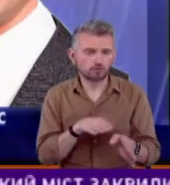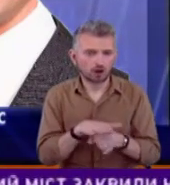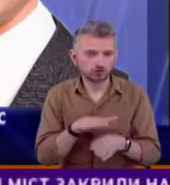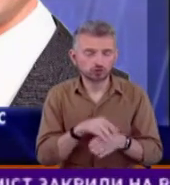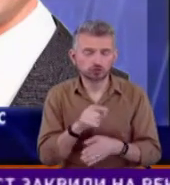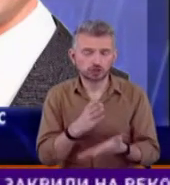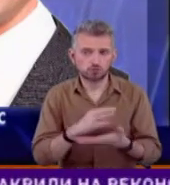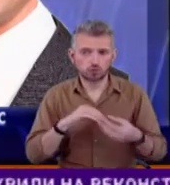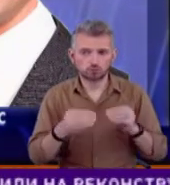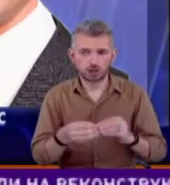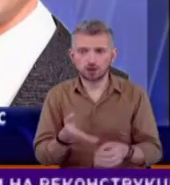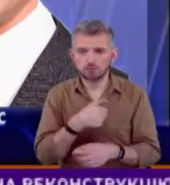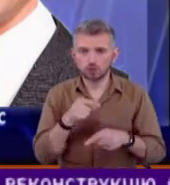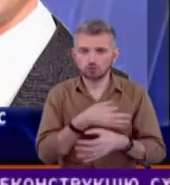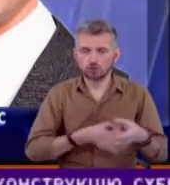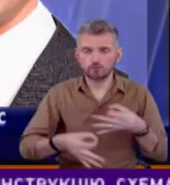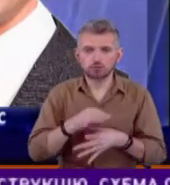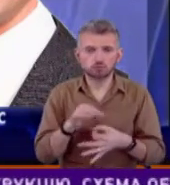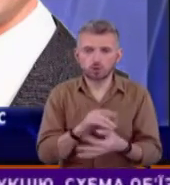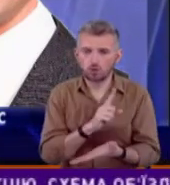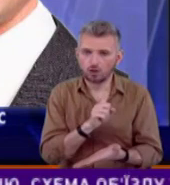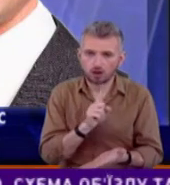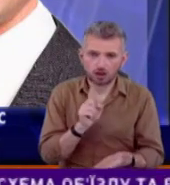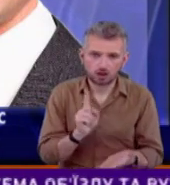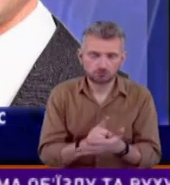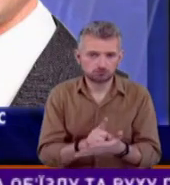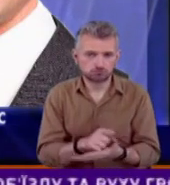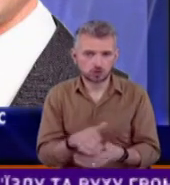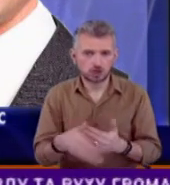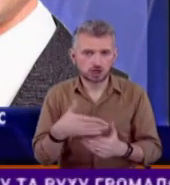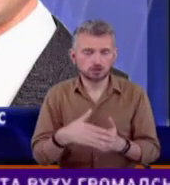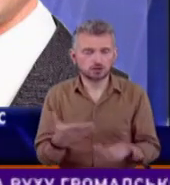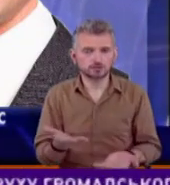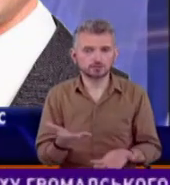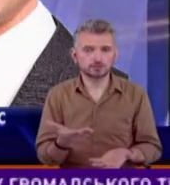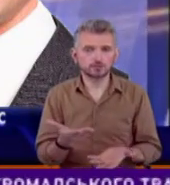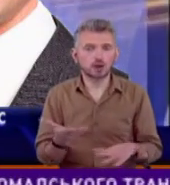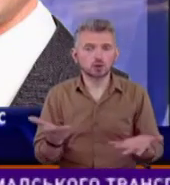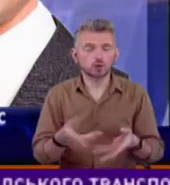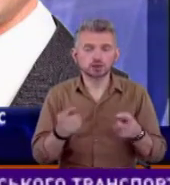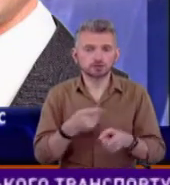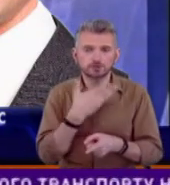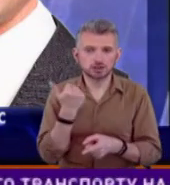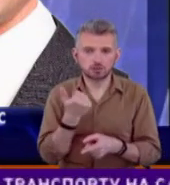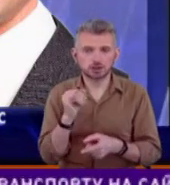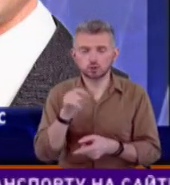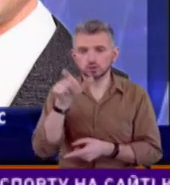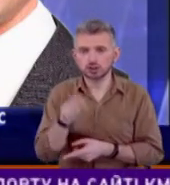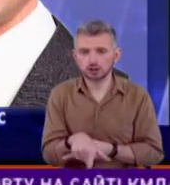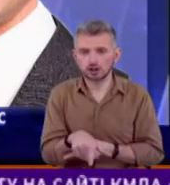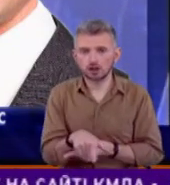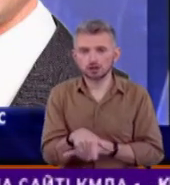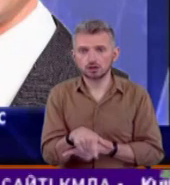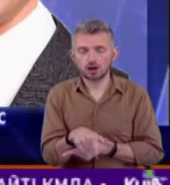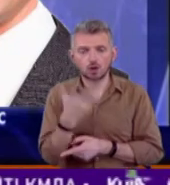є проблема. Ми тут говоримо про невідворотність покарання, якого насправді немає. І людина,